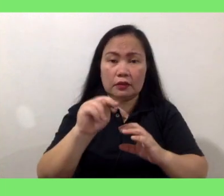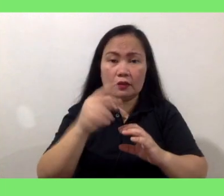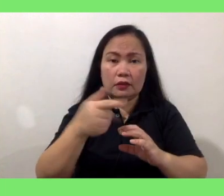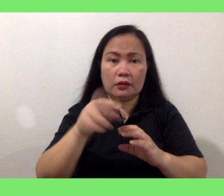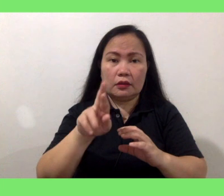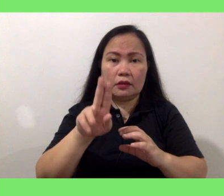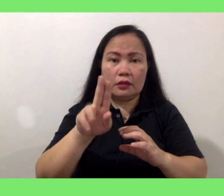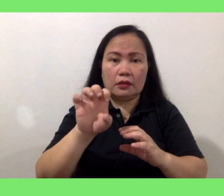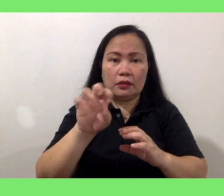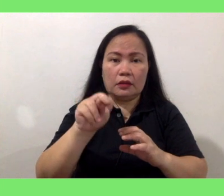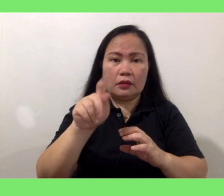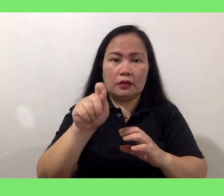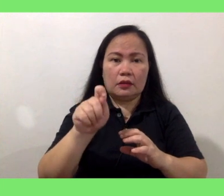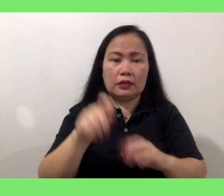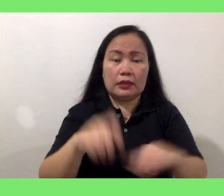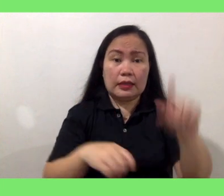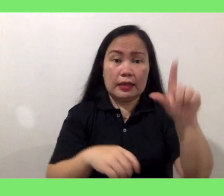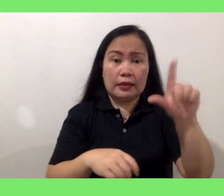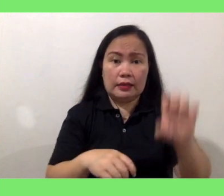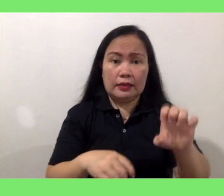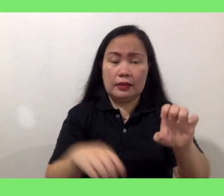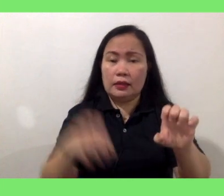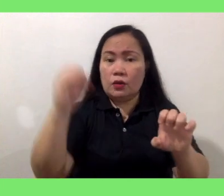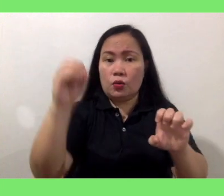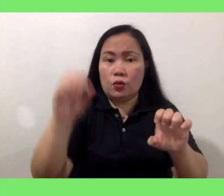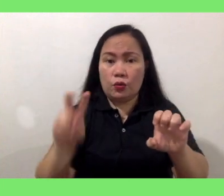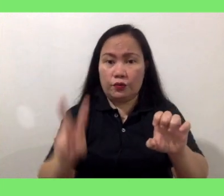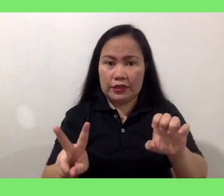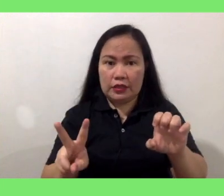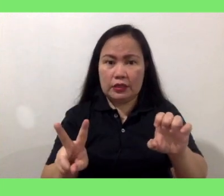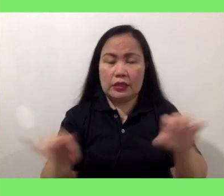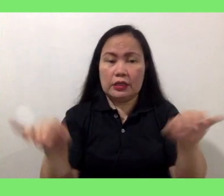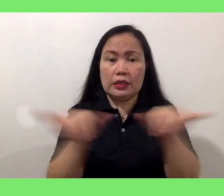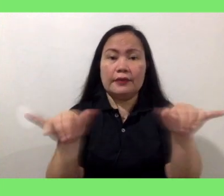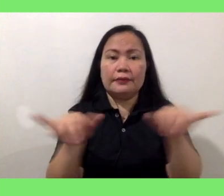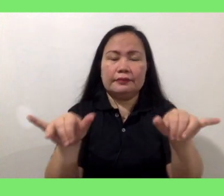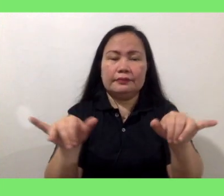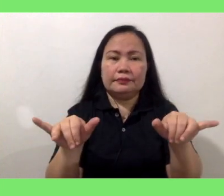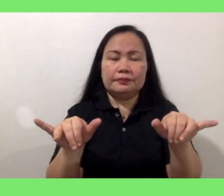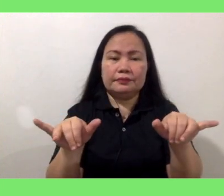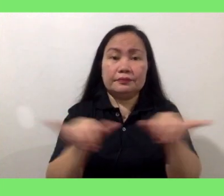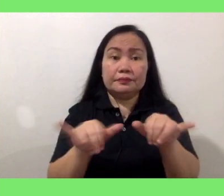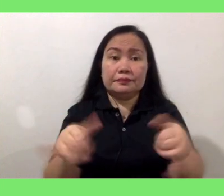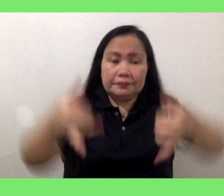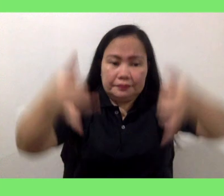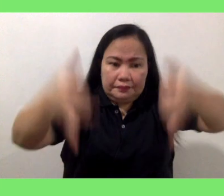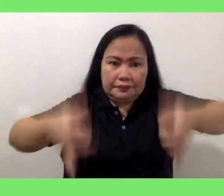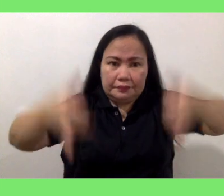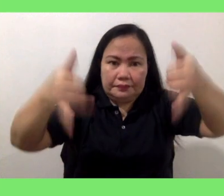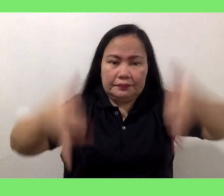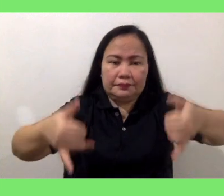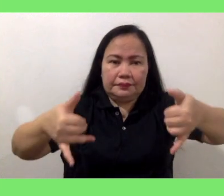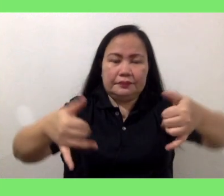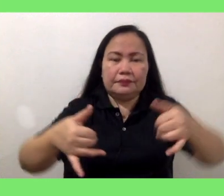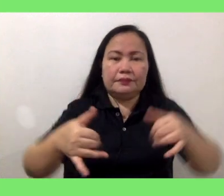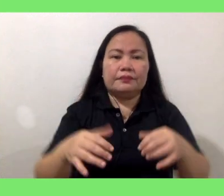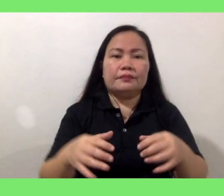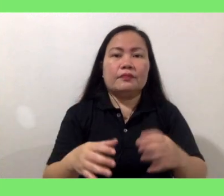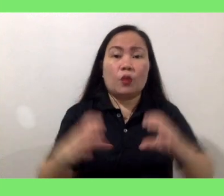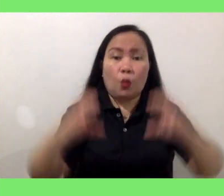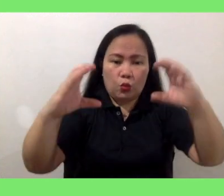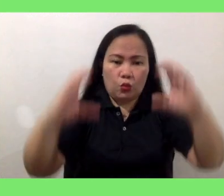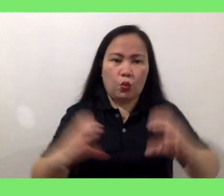congruent segments if the measures are not equal. So, dapat pareho muna yung measure nila para masabi